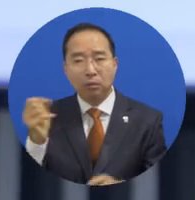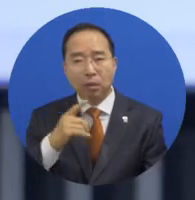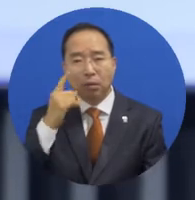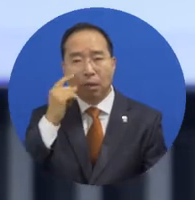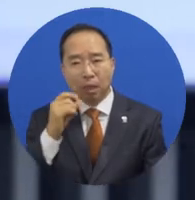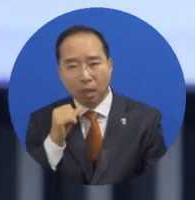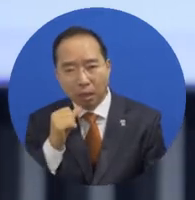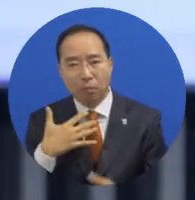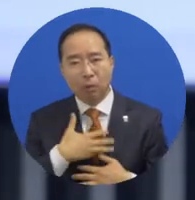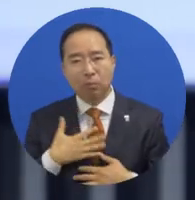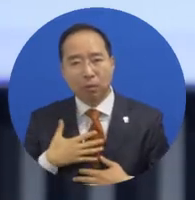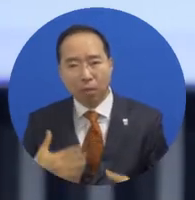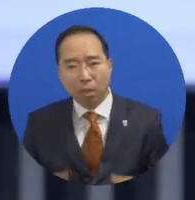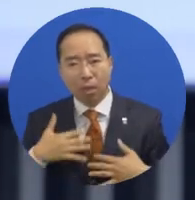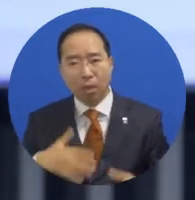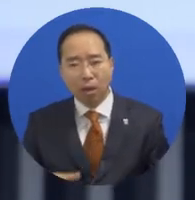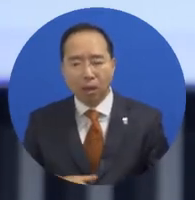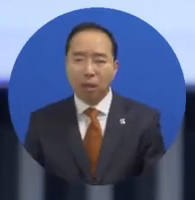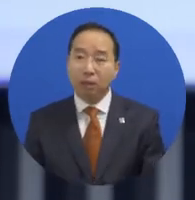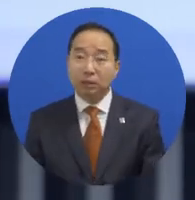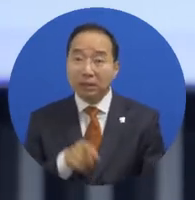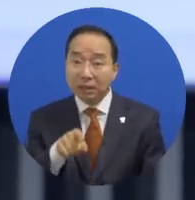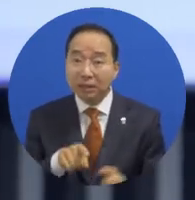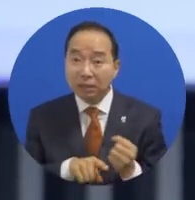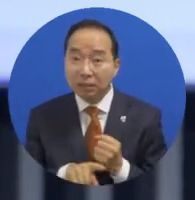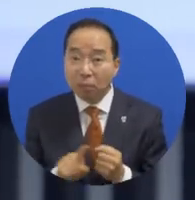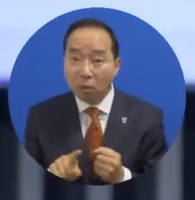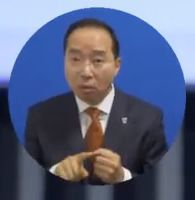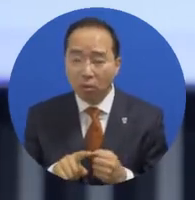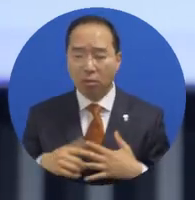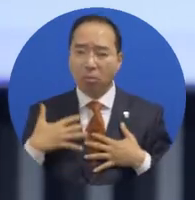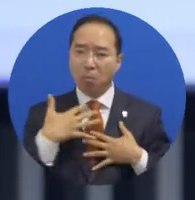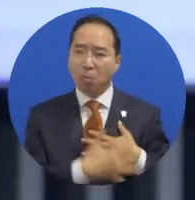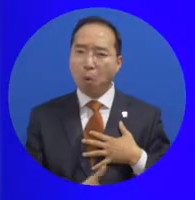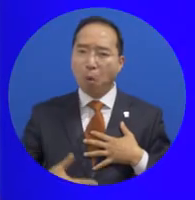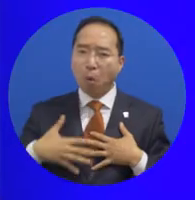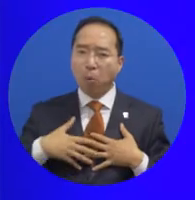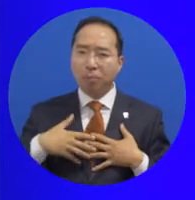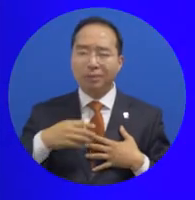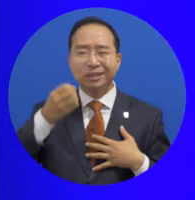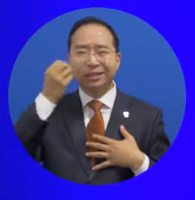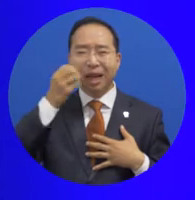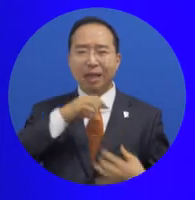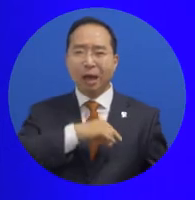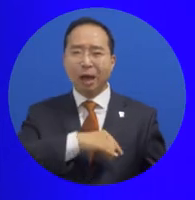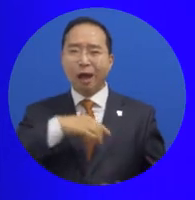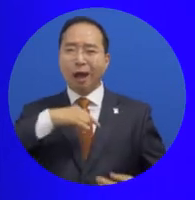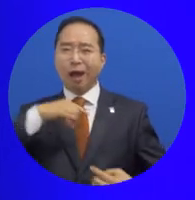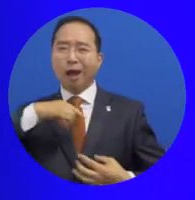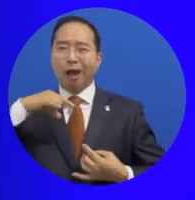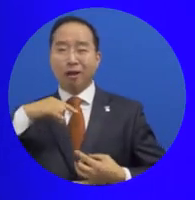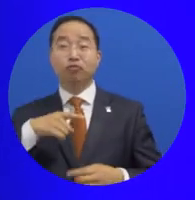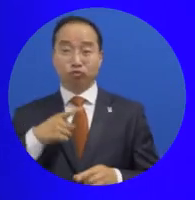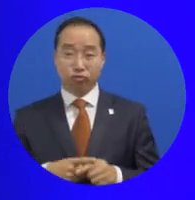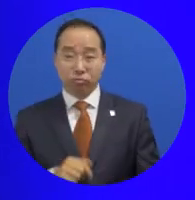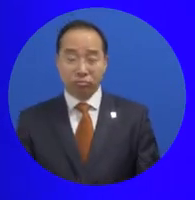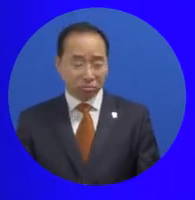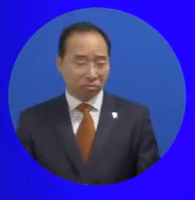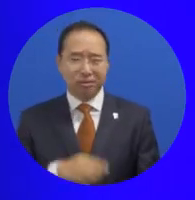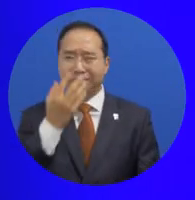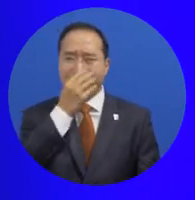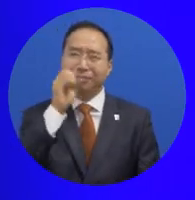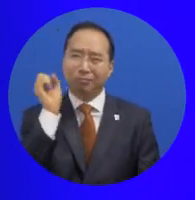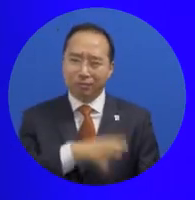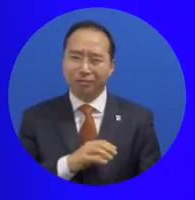졸음이 쏟아지고 몸이 피곤하고 그렇다는 건 이미 그 몸이 너 좀 정상이 아니야 라고 신호를 보내고 있었는데